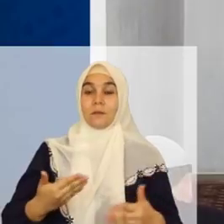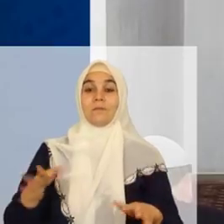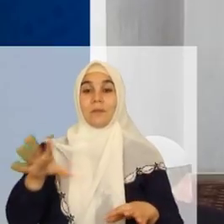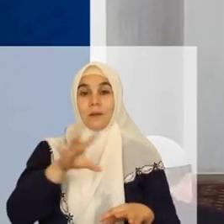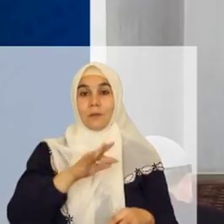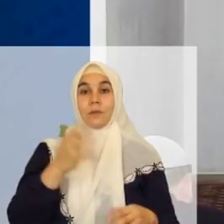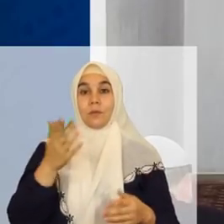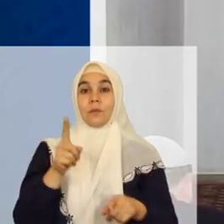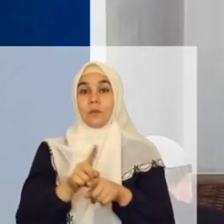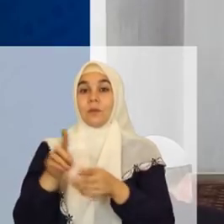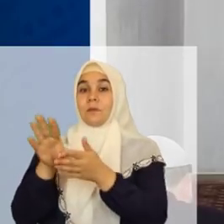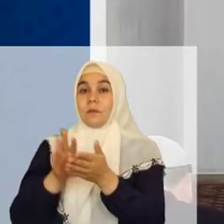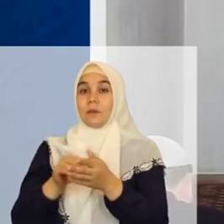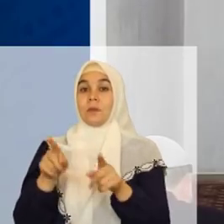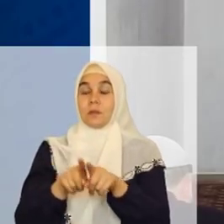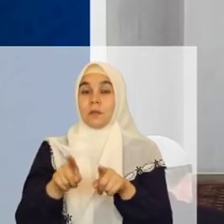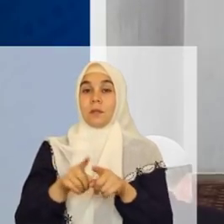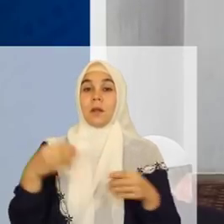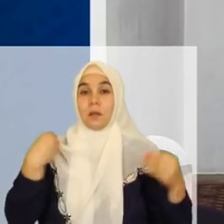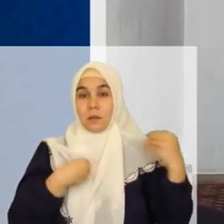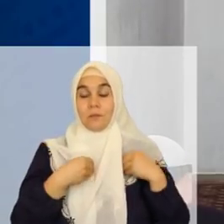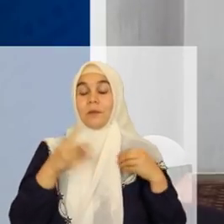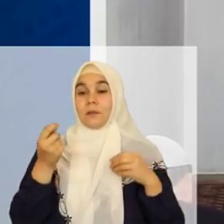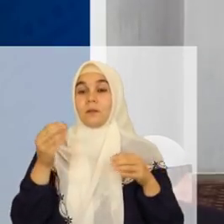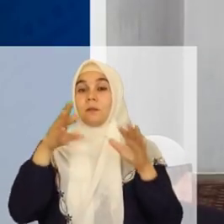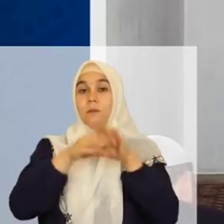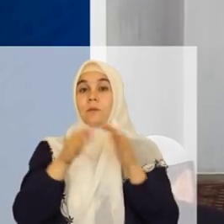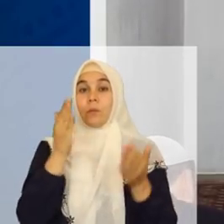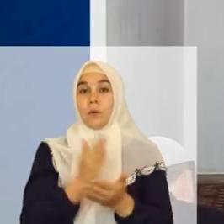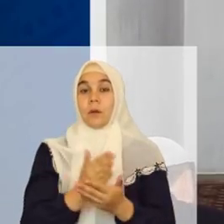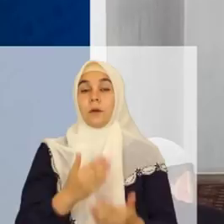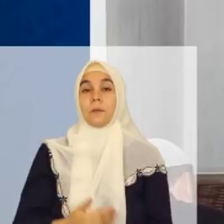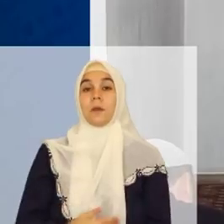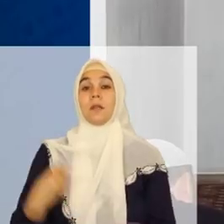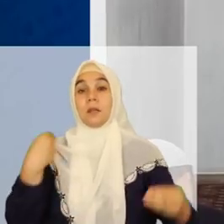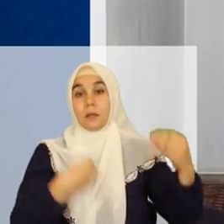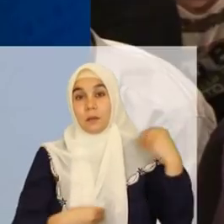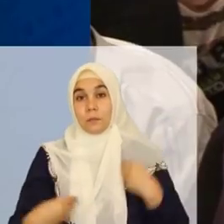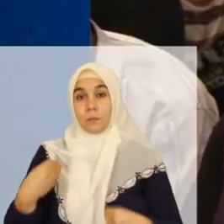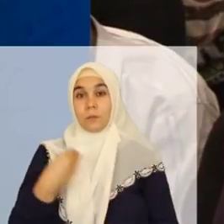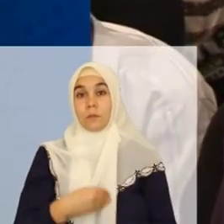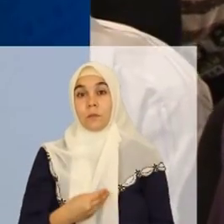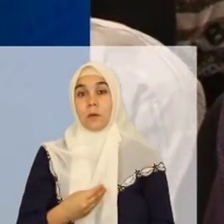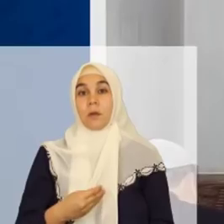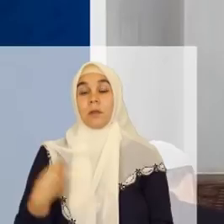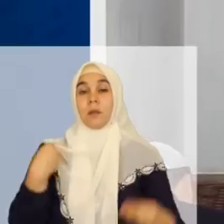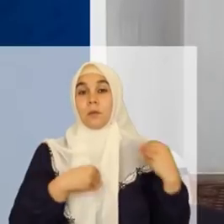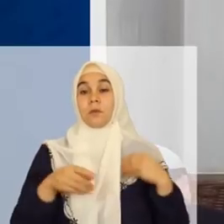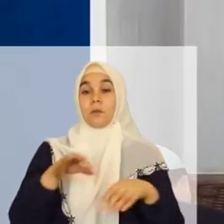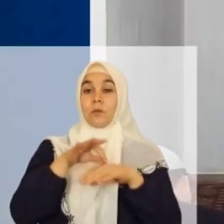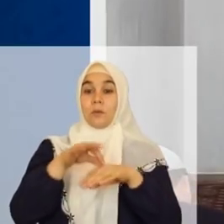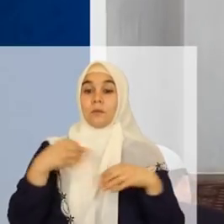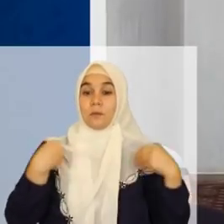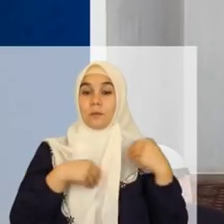boshqalarga ta'bir qilinadi va kiyim ham bor. kiyim, bunday kiyib